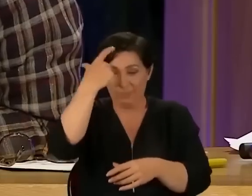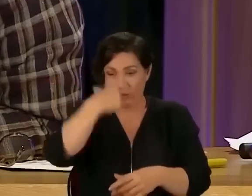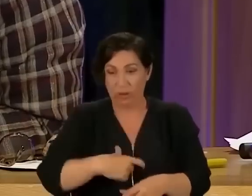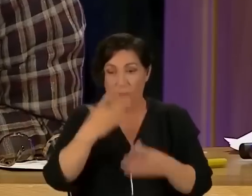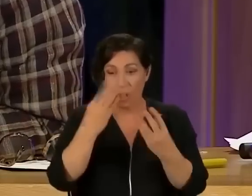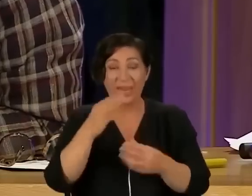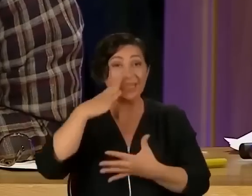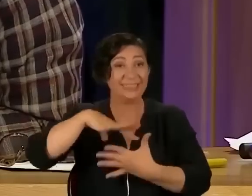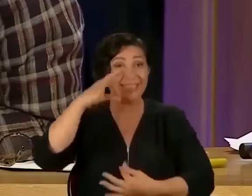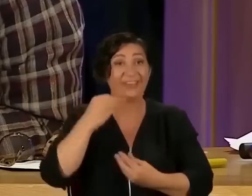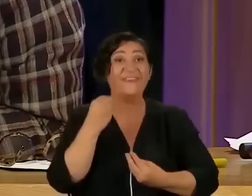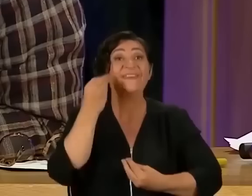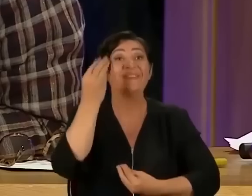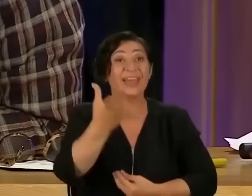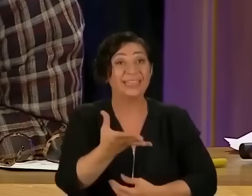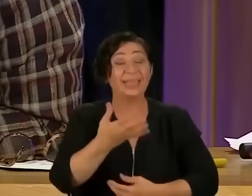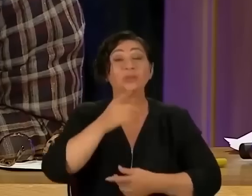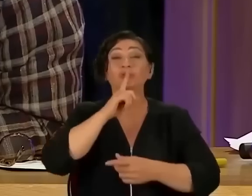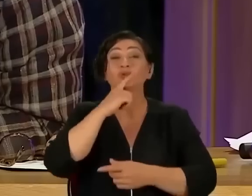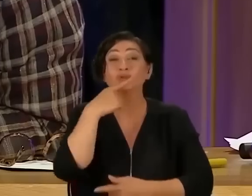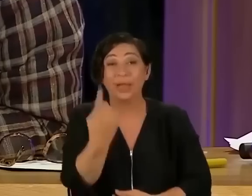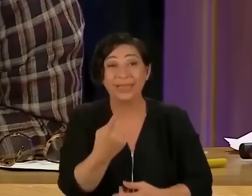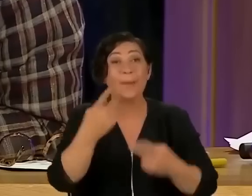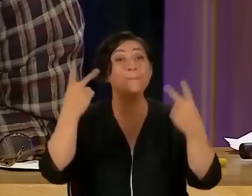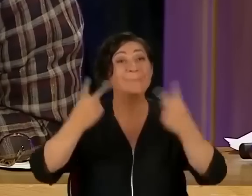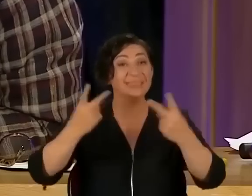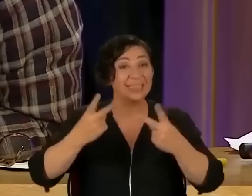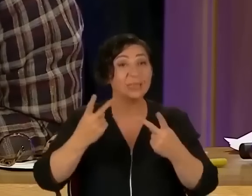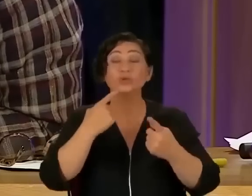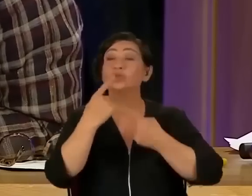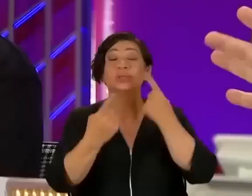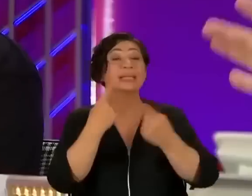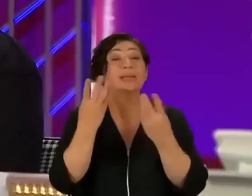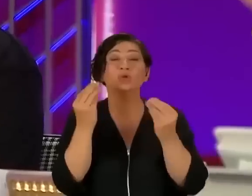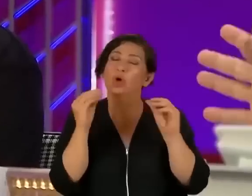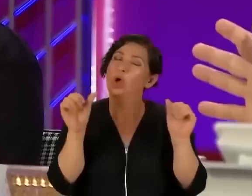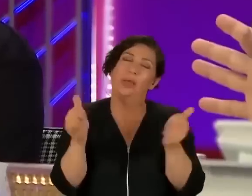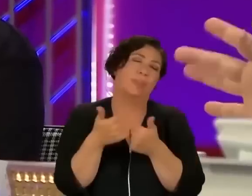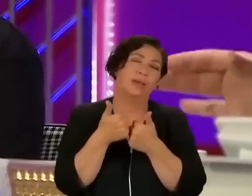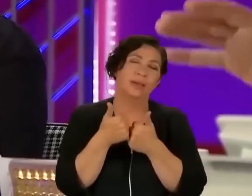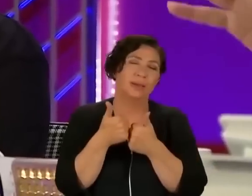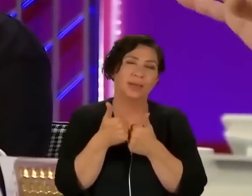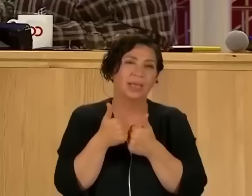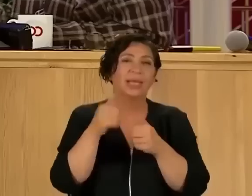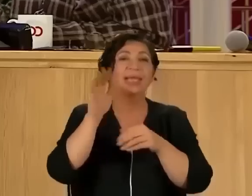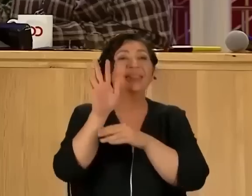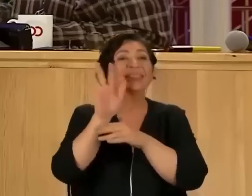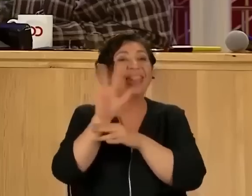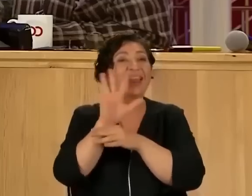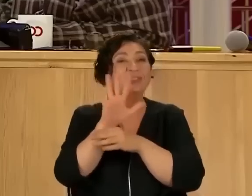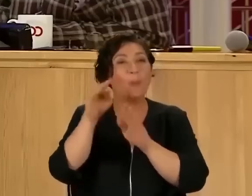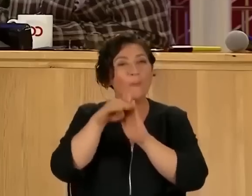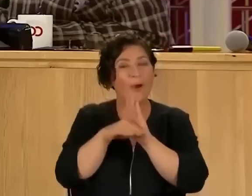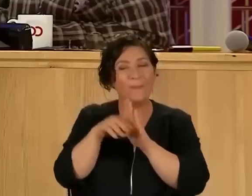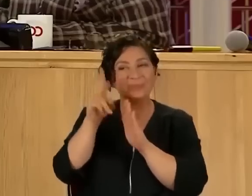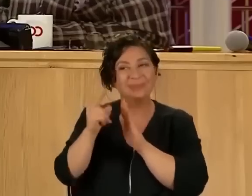insanların verdikleri... söyledikleri, verdikleri mesajlar, söyledikleri şeyler çok önemli. Çok önemli. Televizyon programı